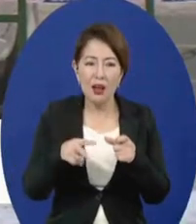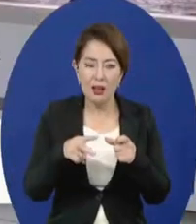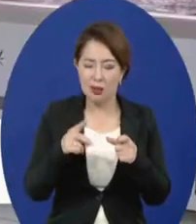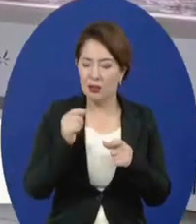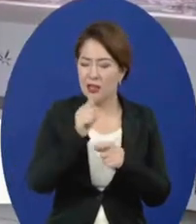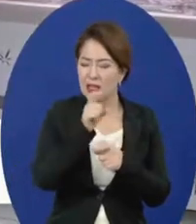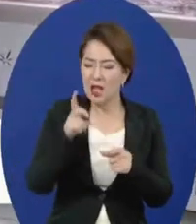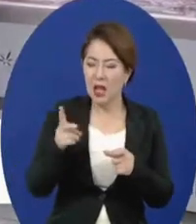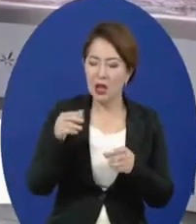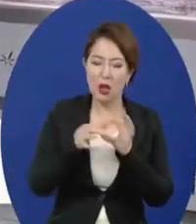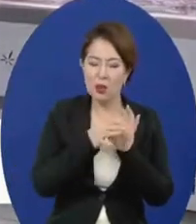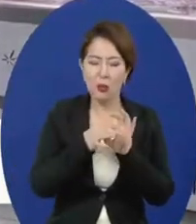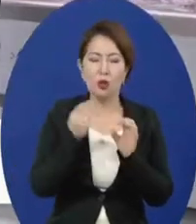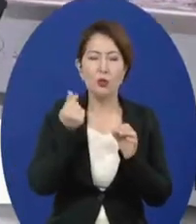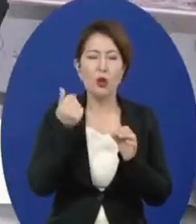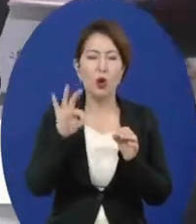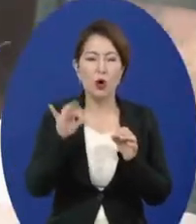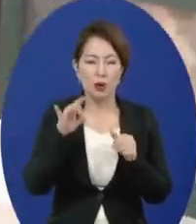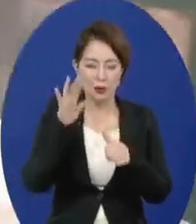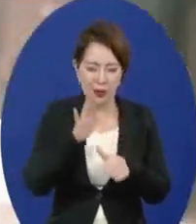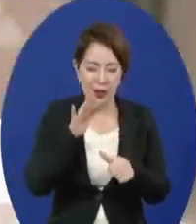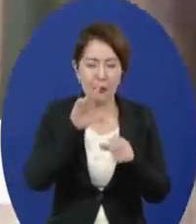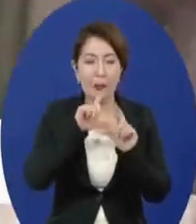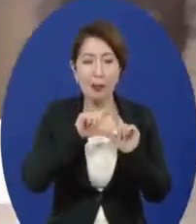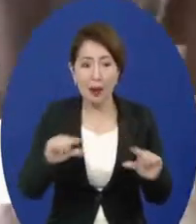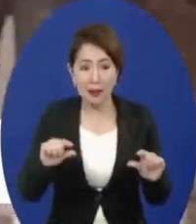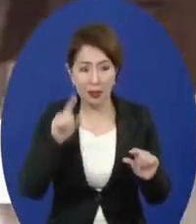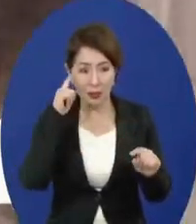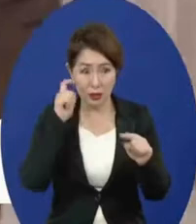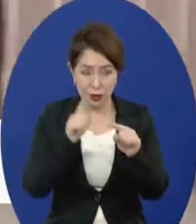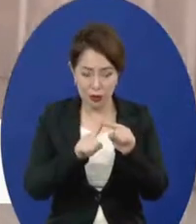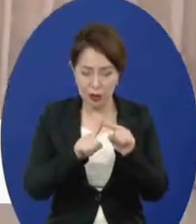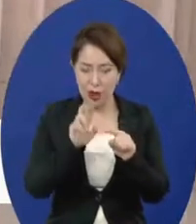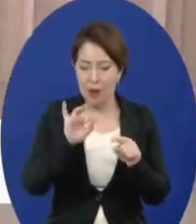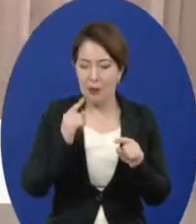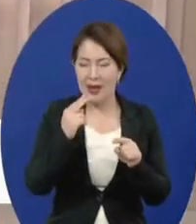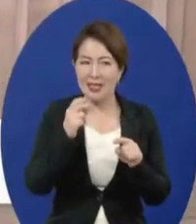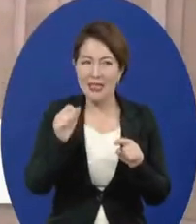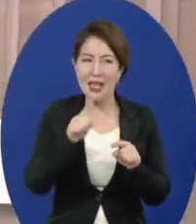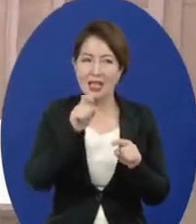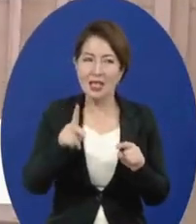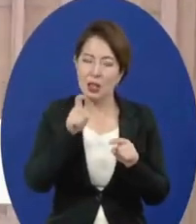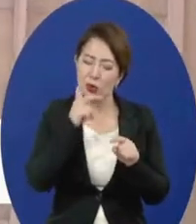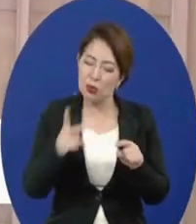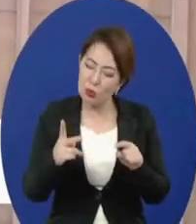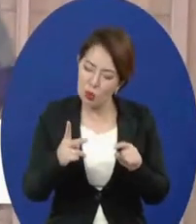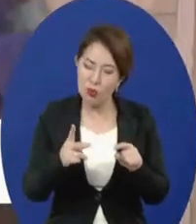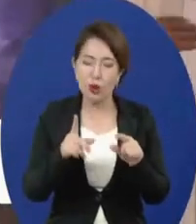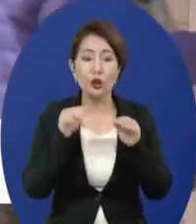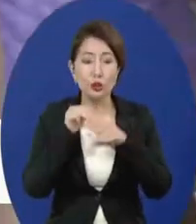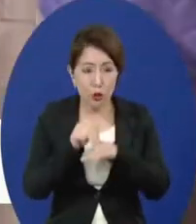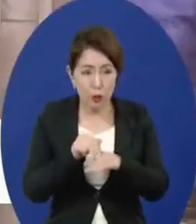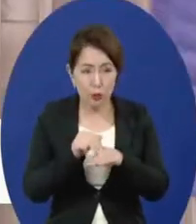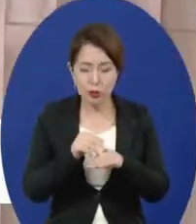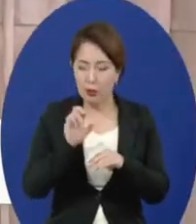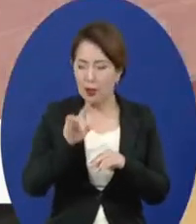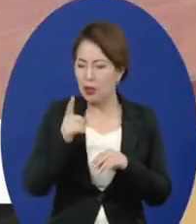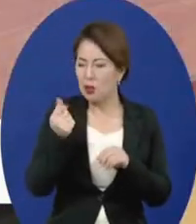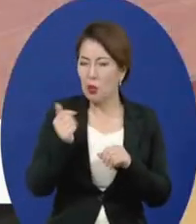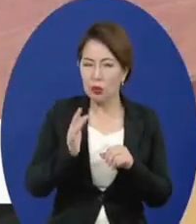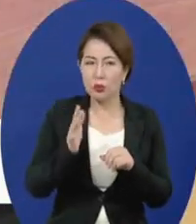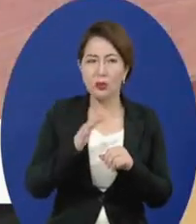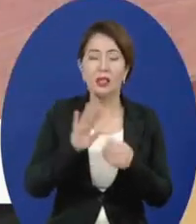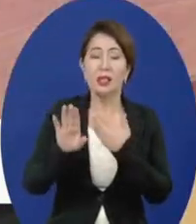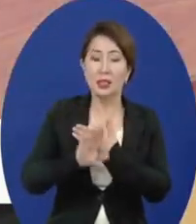зээлээс үүсэх өрийн дарамтыг багасгахыг зорьсон. Барьцаалан зээлдүүлэх газрын зээлийн хөвг тогтворжуулсан, мөн барьцаа хөрөнгө нь үнгүүдгээ